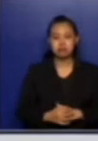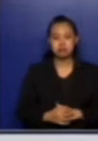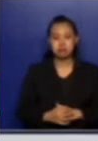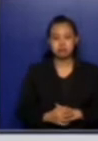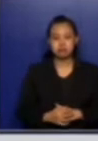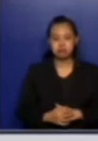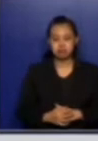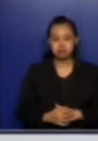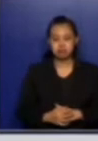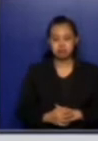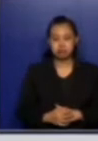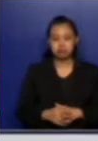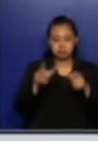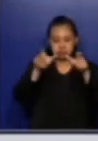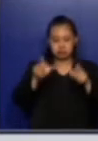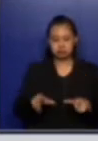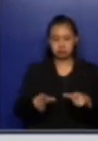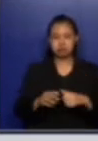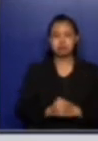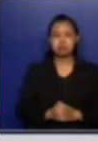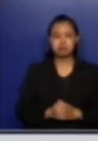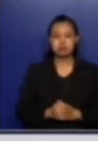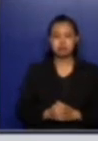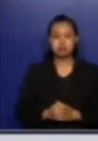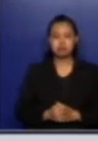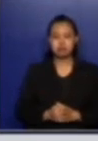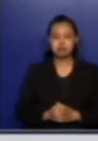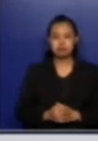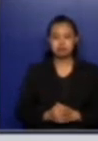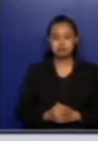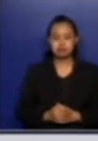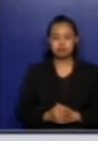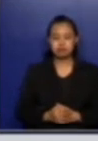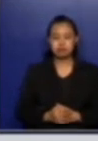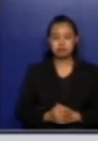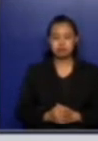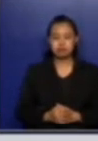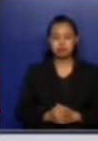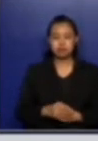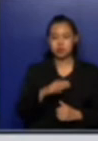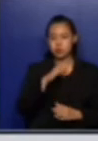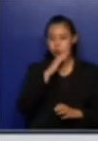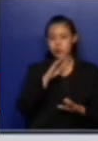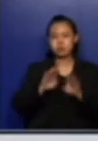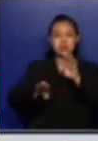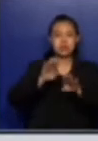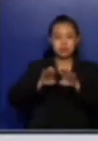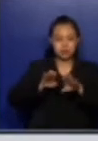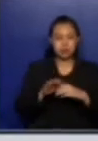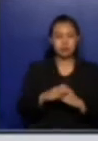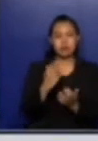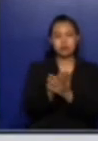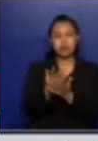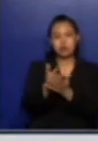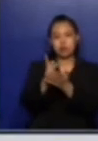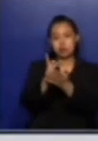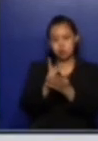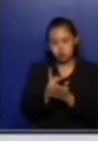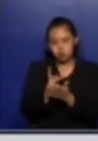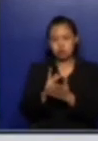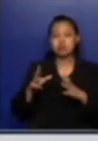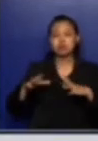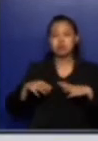20กว่าล้านล้านบาทที่ท่านได้นี่มาถ้าเทียบนะครับว่าการกู้เงินนะครับต้องยอมรับนะครับว่